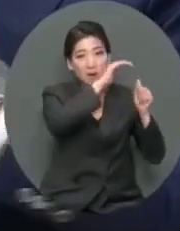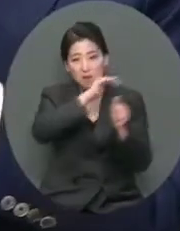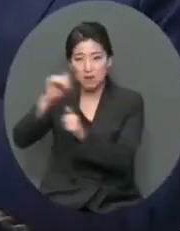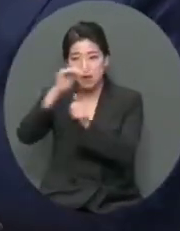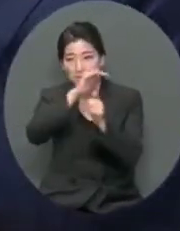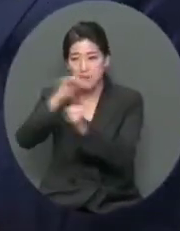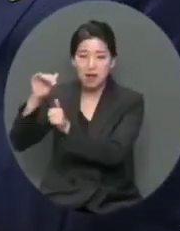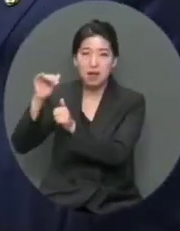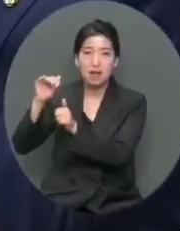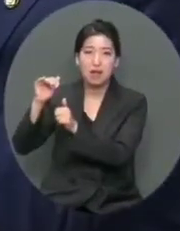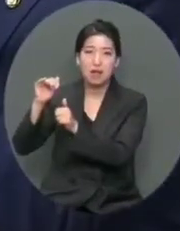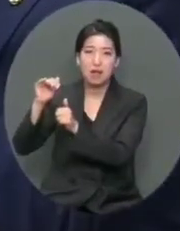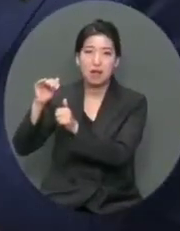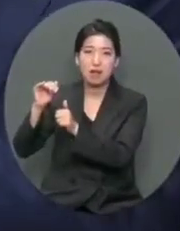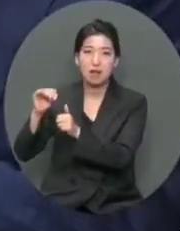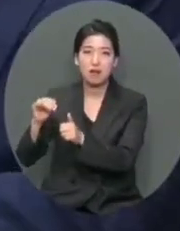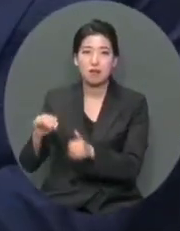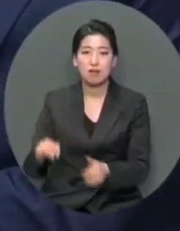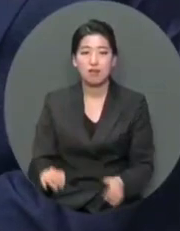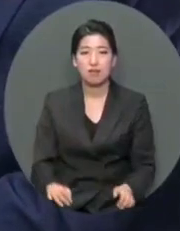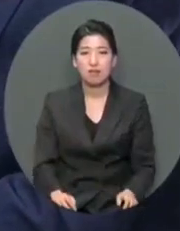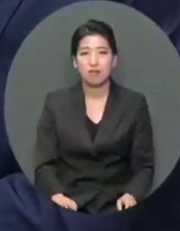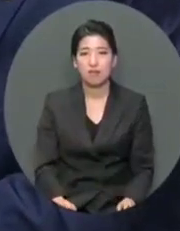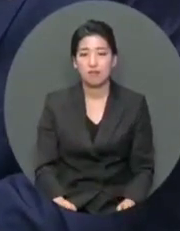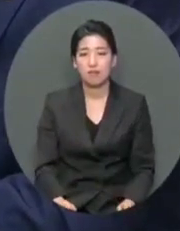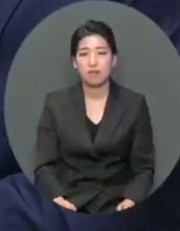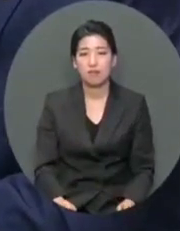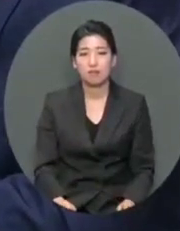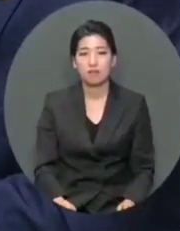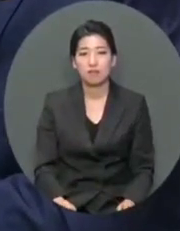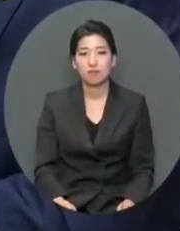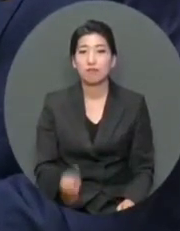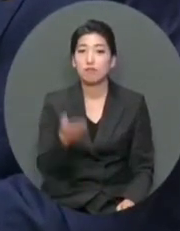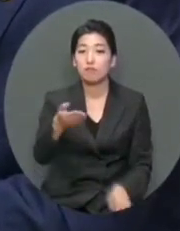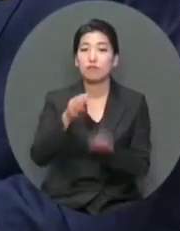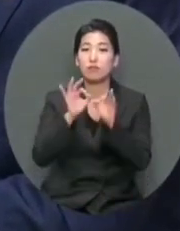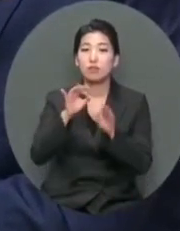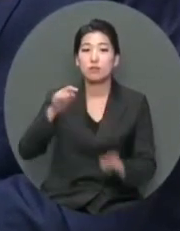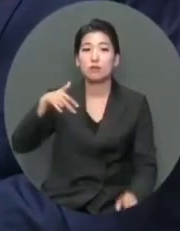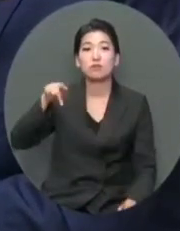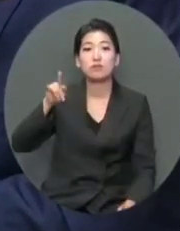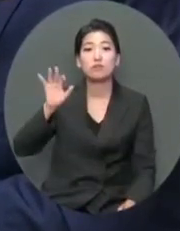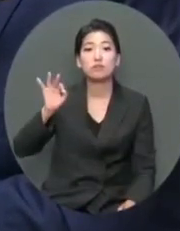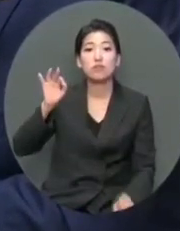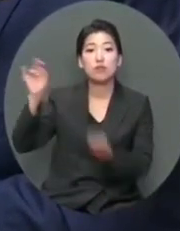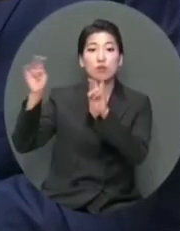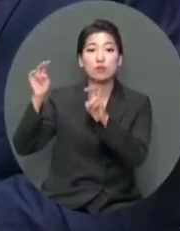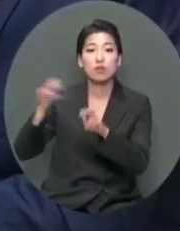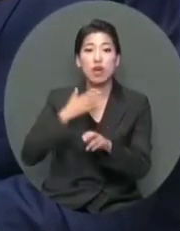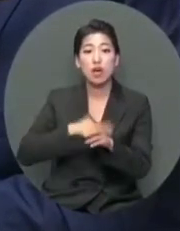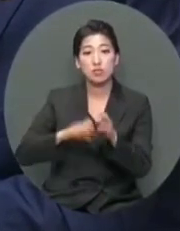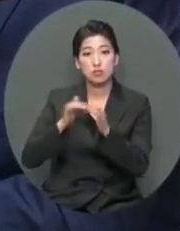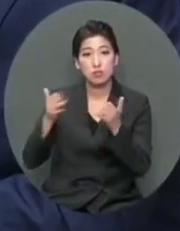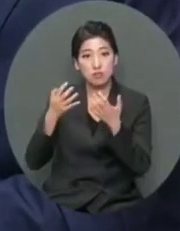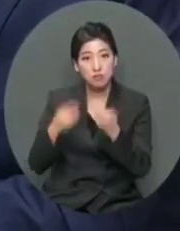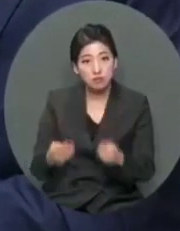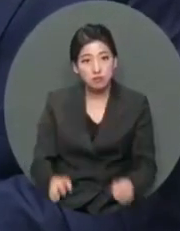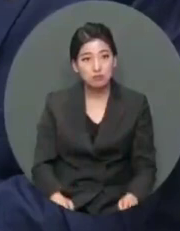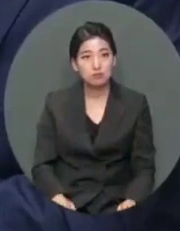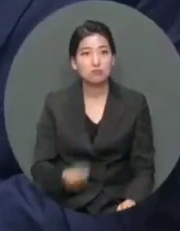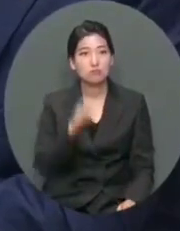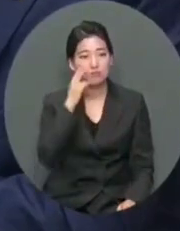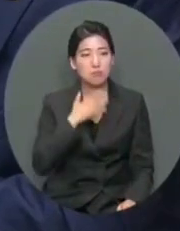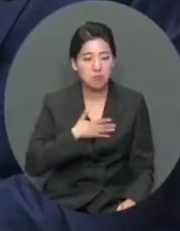진공청소기처럼 다 빨아가고 있는 상황입니다. 우리 후보자만 하더라도 이른바 김현장에 아는 분 많이 있으시죠? 예, 많이, 예, 많이